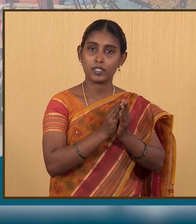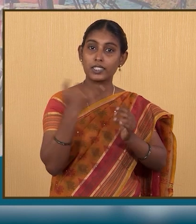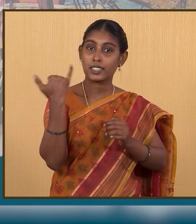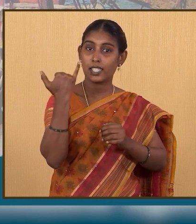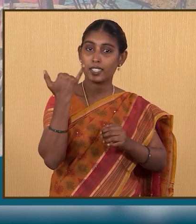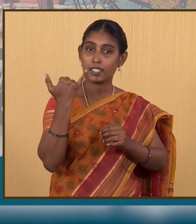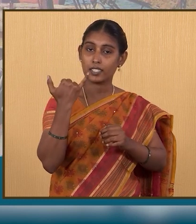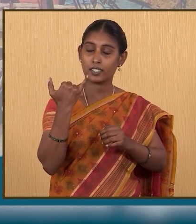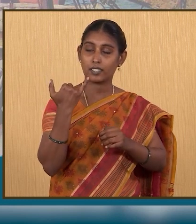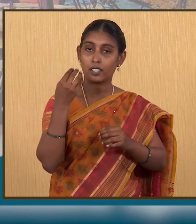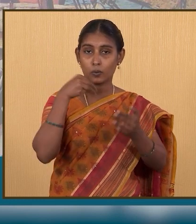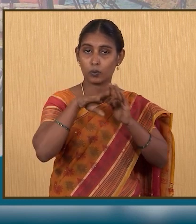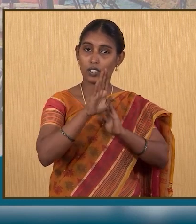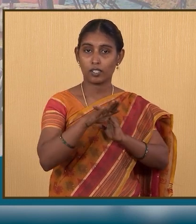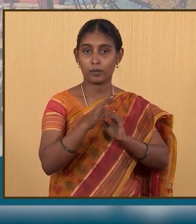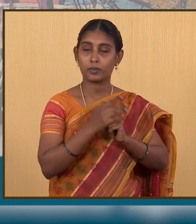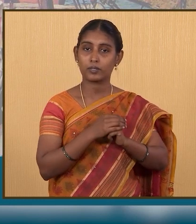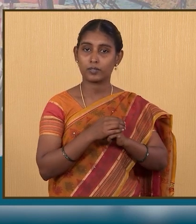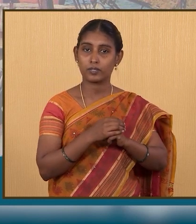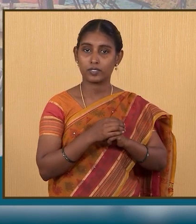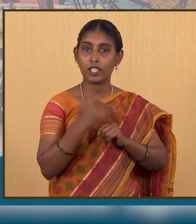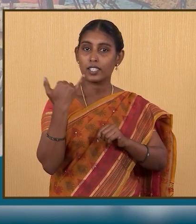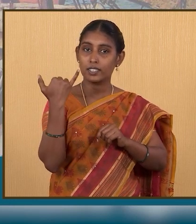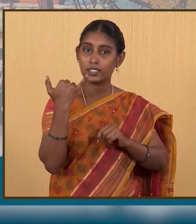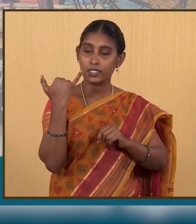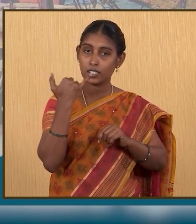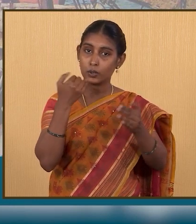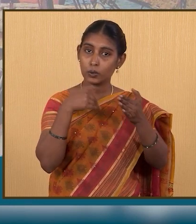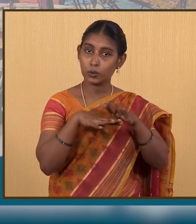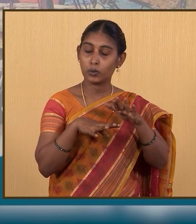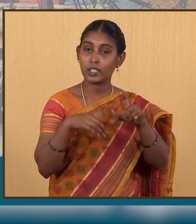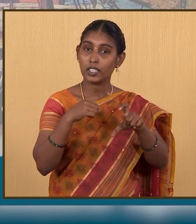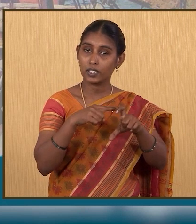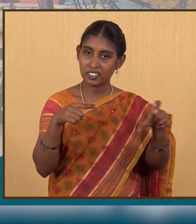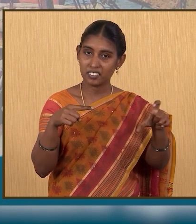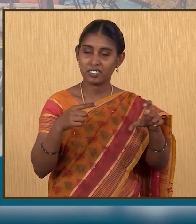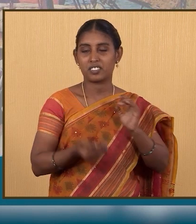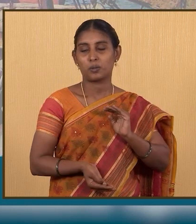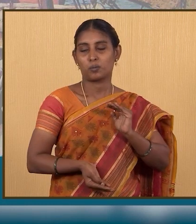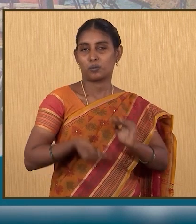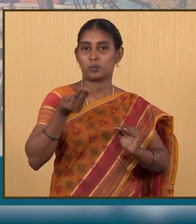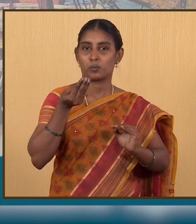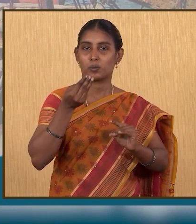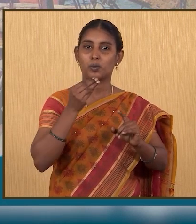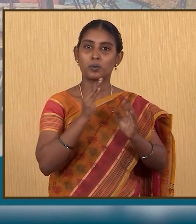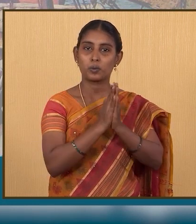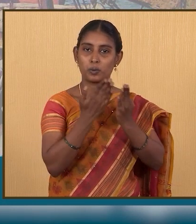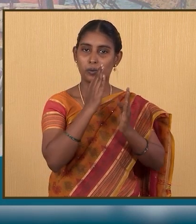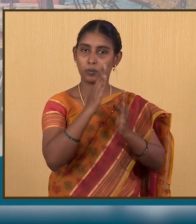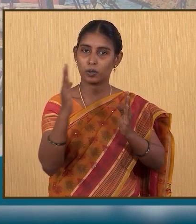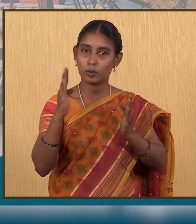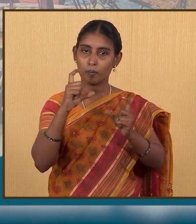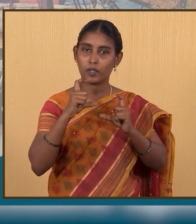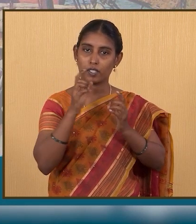இந்த ஆவண காப்பகம் சென்னையில் இருக்குது. இதில் முக்கியமாக ஆங்கில மொழிகளில் தான் அதிகமான